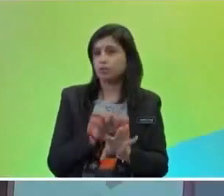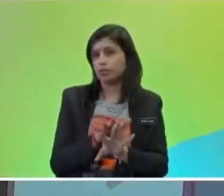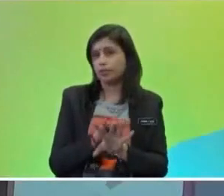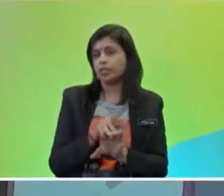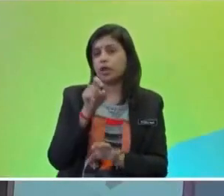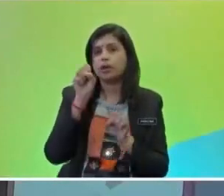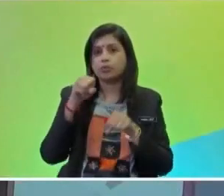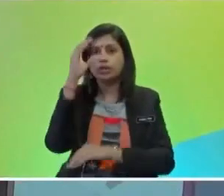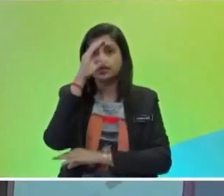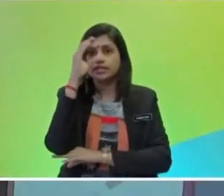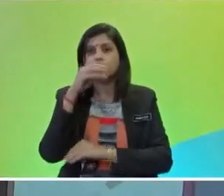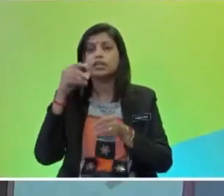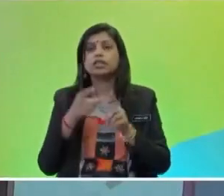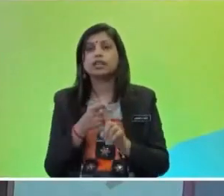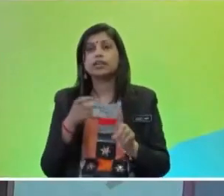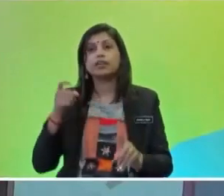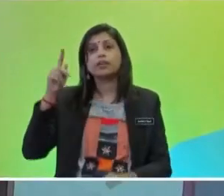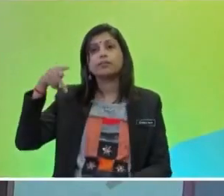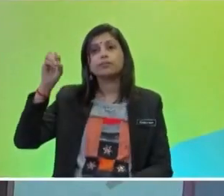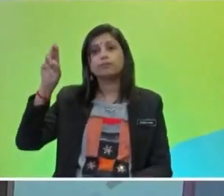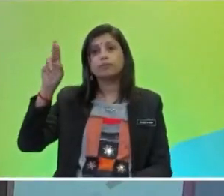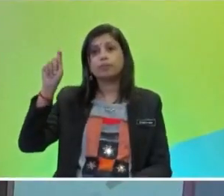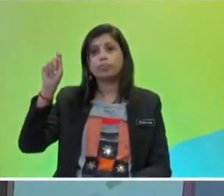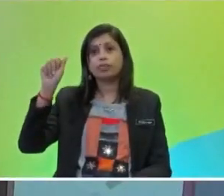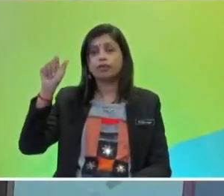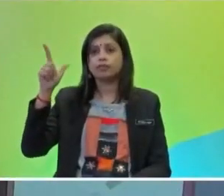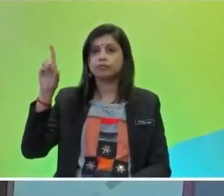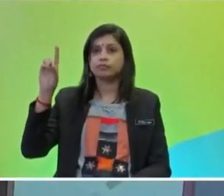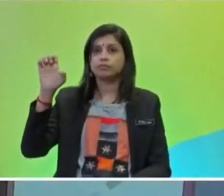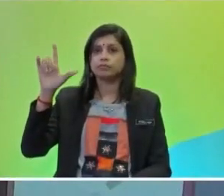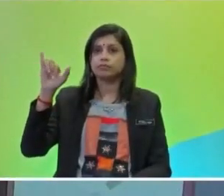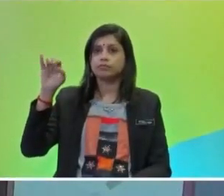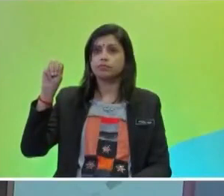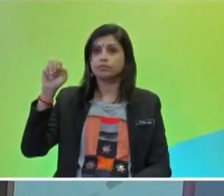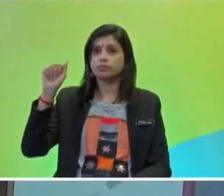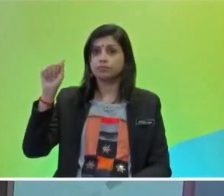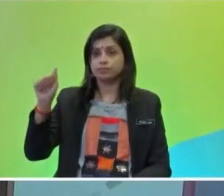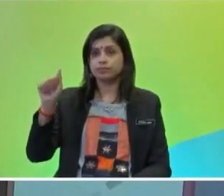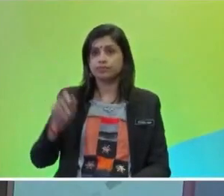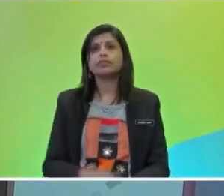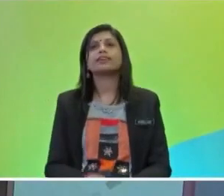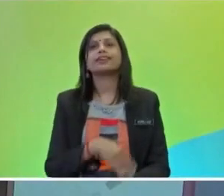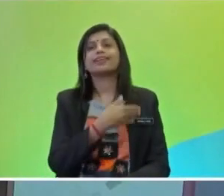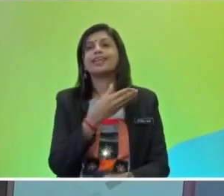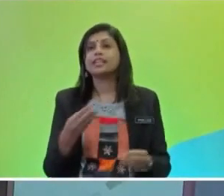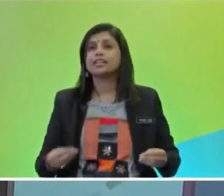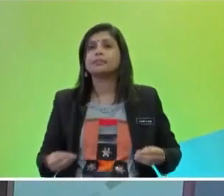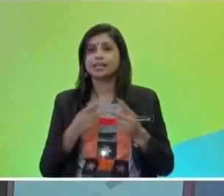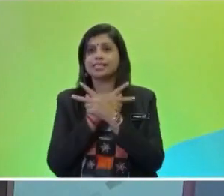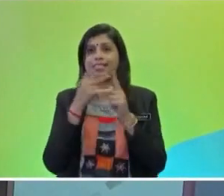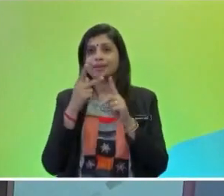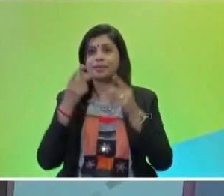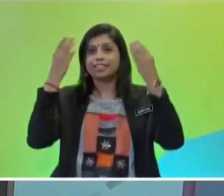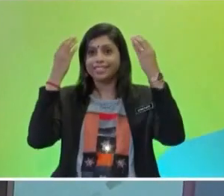dapatkan dari portal Delima. Okey, terima kasih cikgu lagi sekali atas pembelajaran kita pada hari ini. Dan kepada mereka yang menonton, harap-harap ia memberi